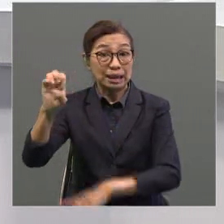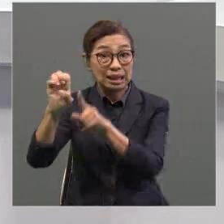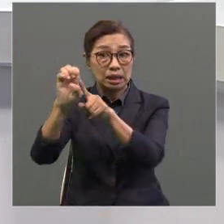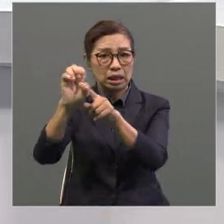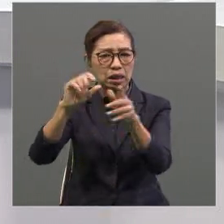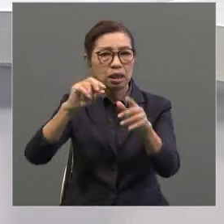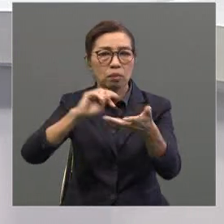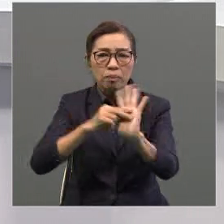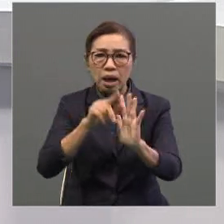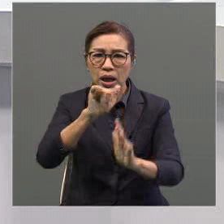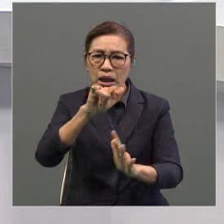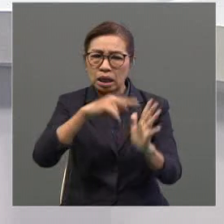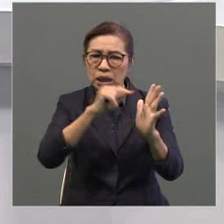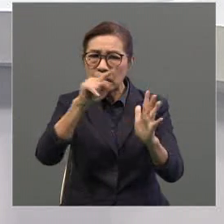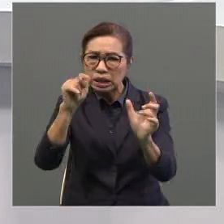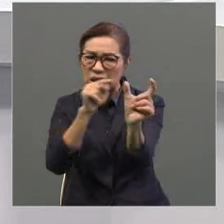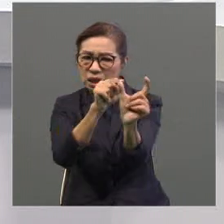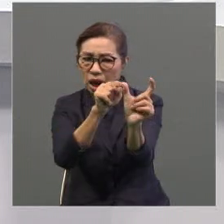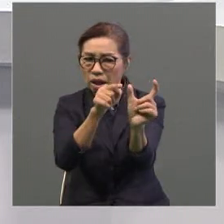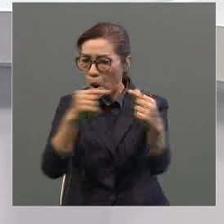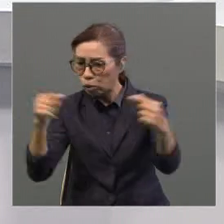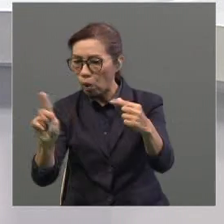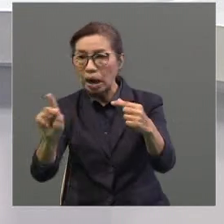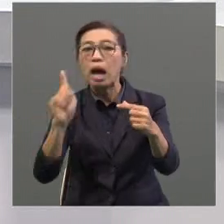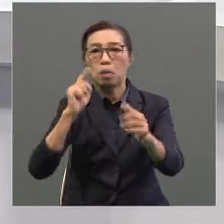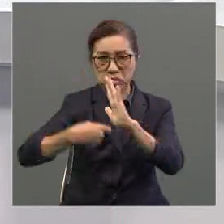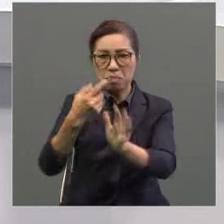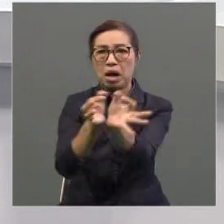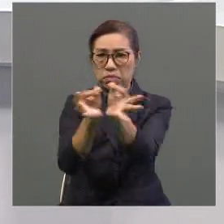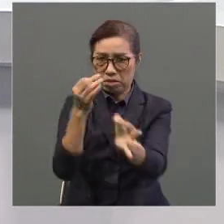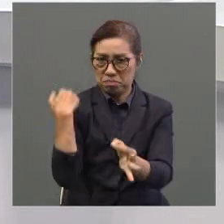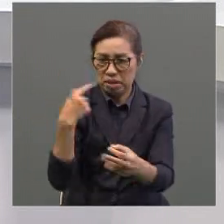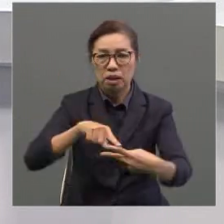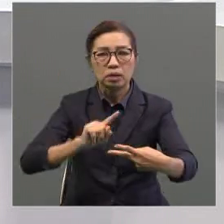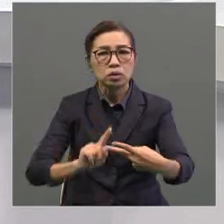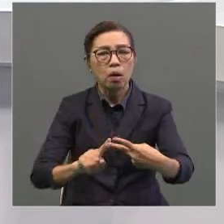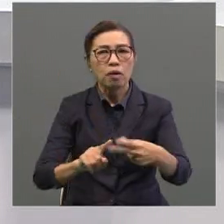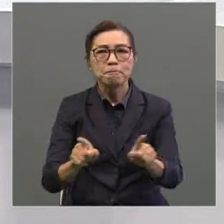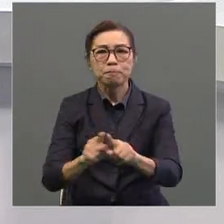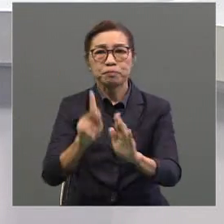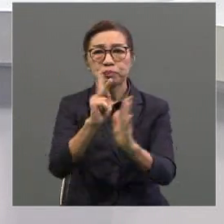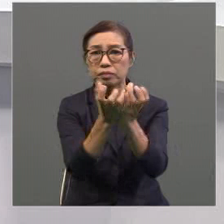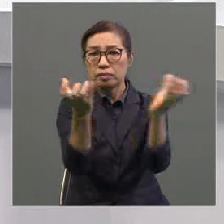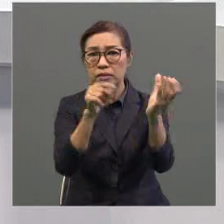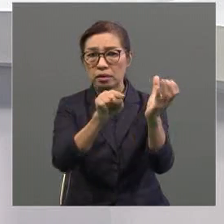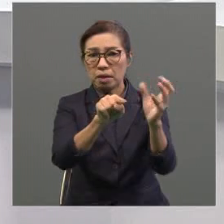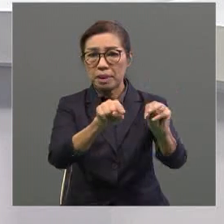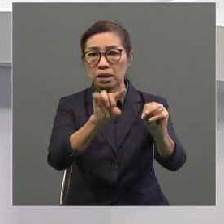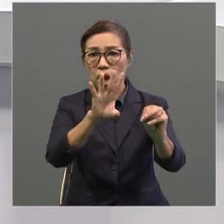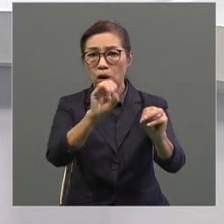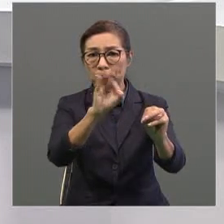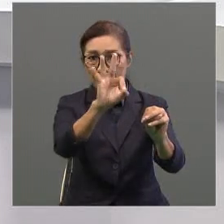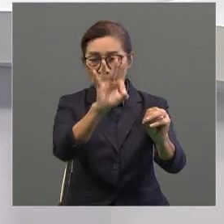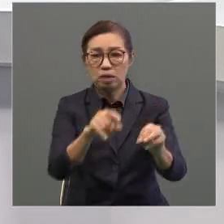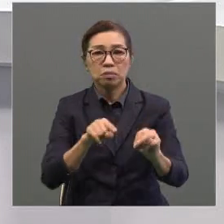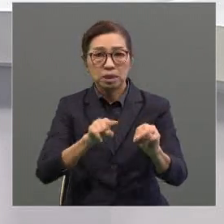อะไรที่จะเป็นเจตติได้บ้างแถลงออกมานะครับส่วนประเด็นที่ 2ก็พูดถึงเรื่องของรัฐธรรมนูญมาตรา150ก้าว